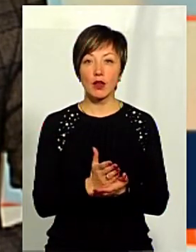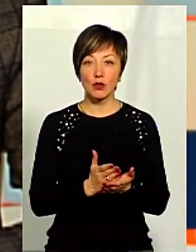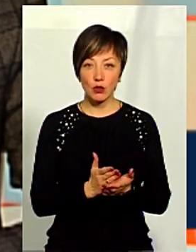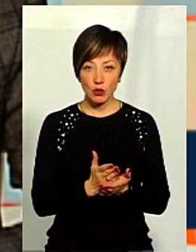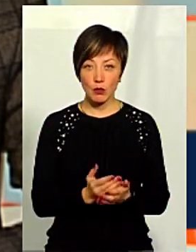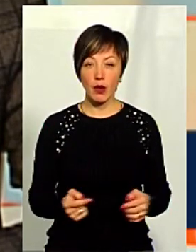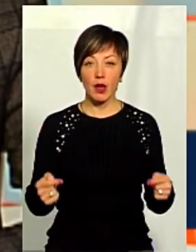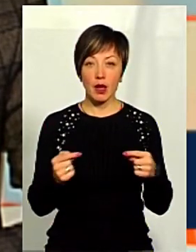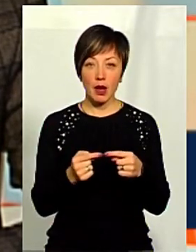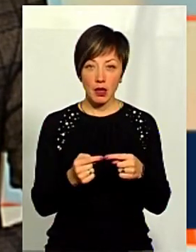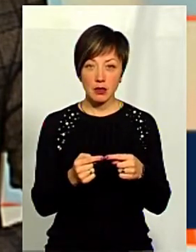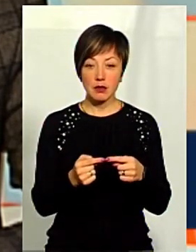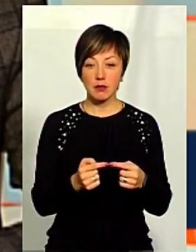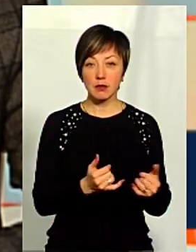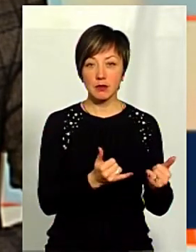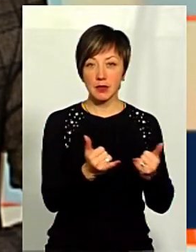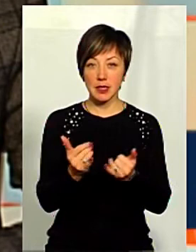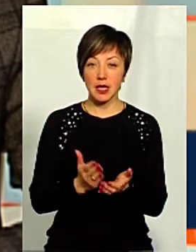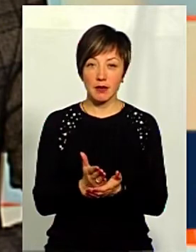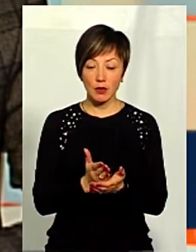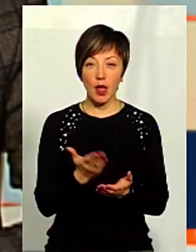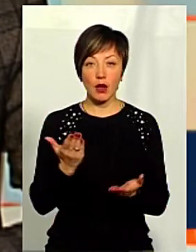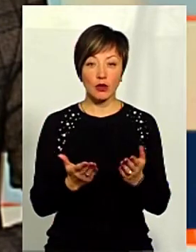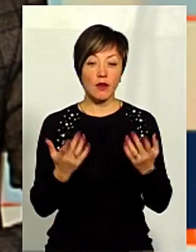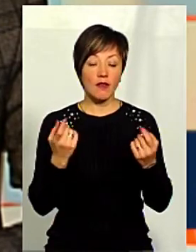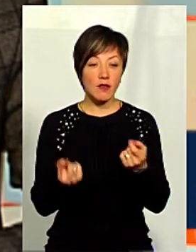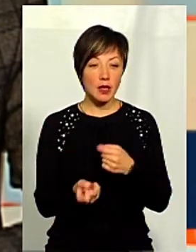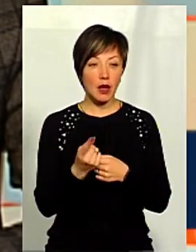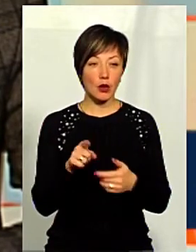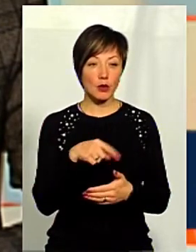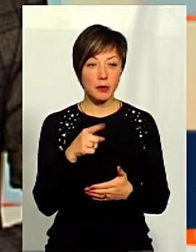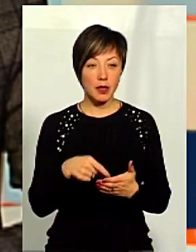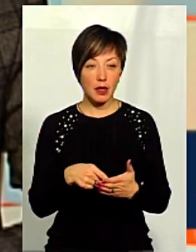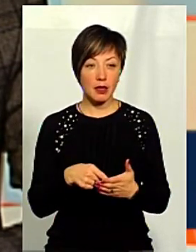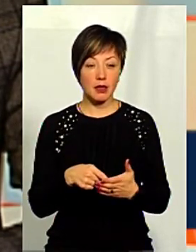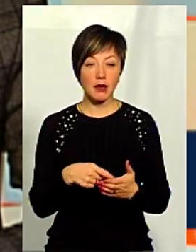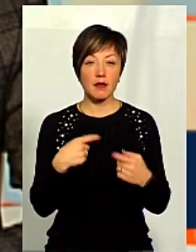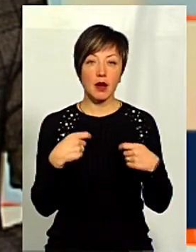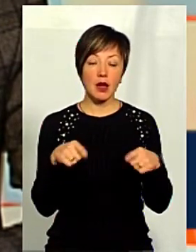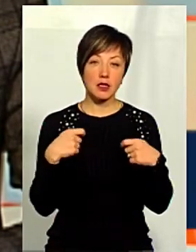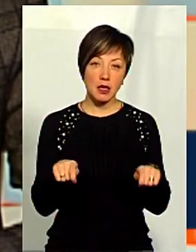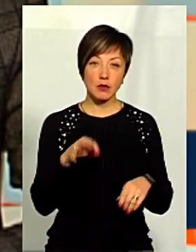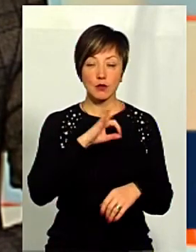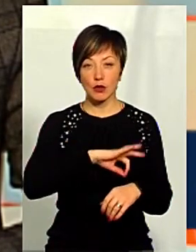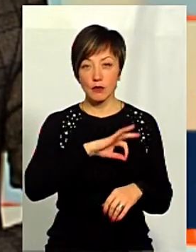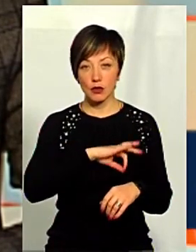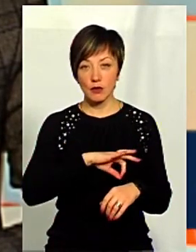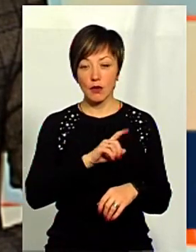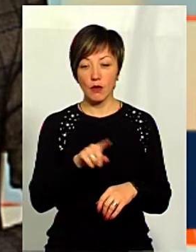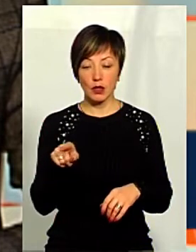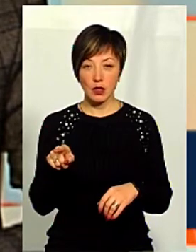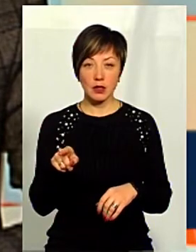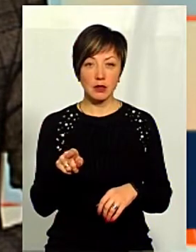вона йде до сервісного напрямку. І якщо якісь виникають питання в реалізаторів, в споживачів,